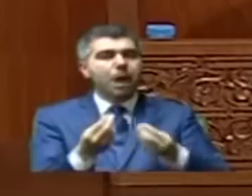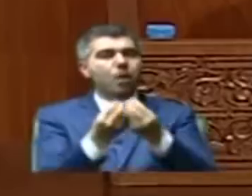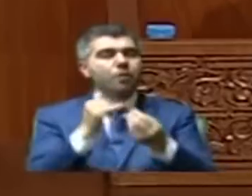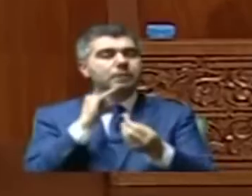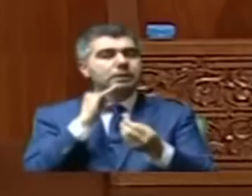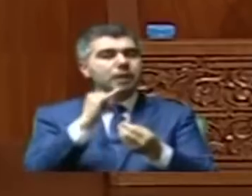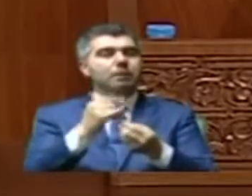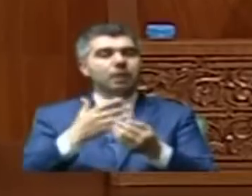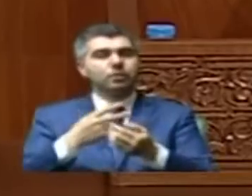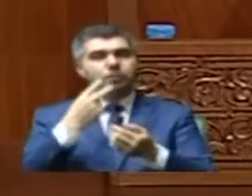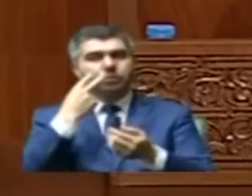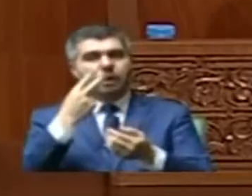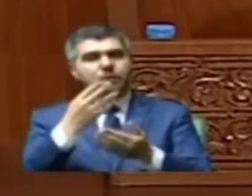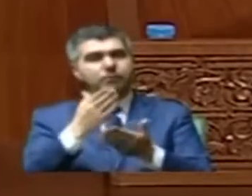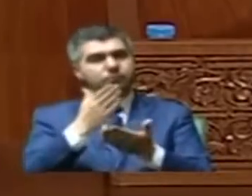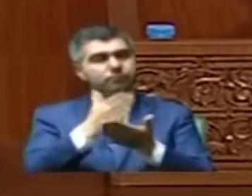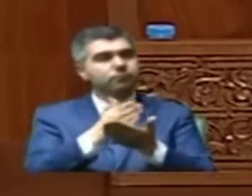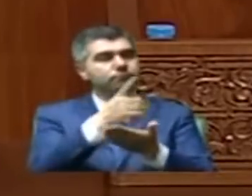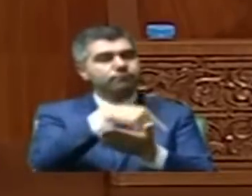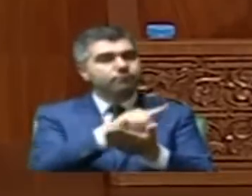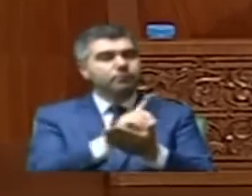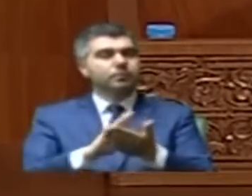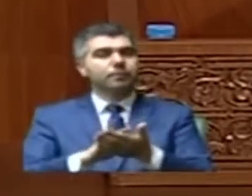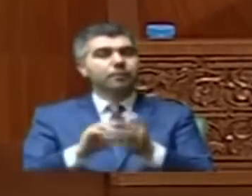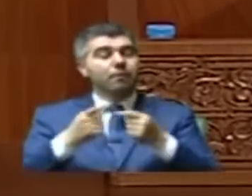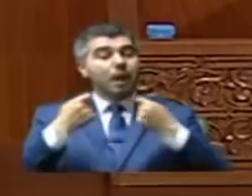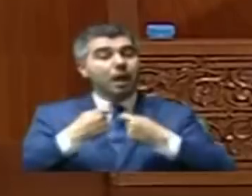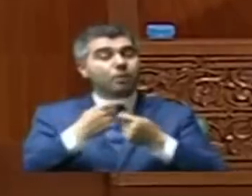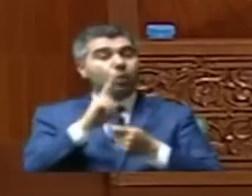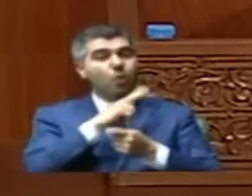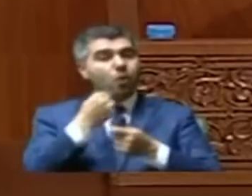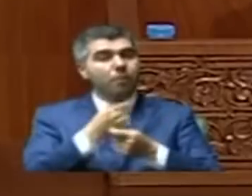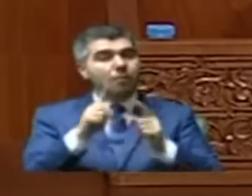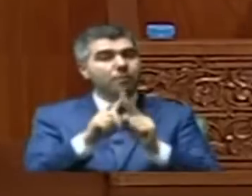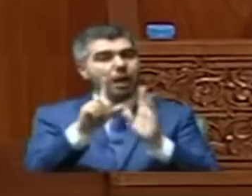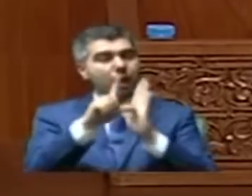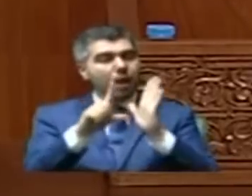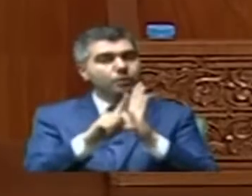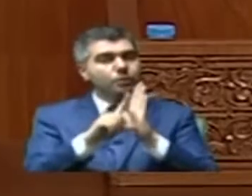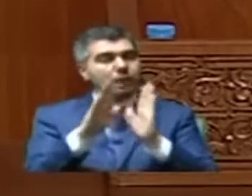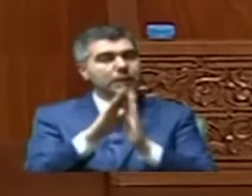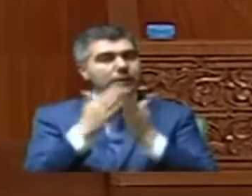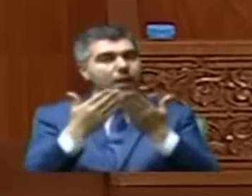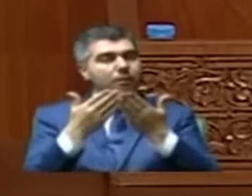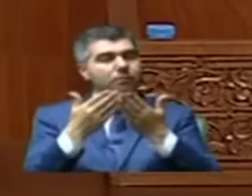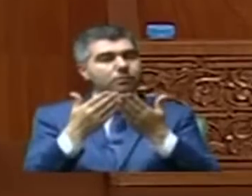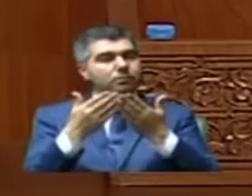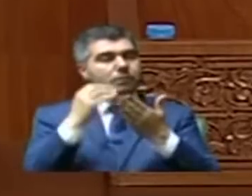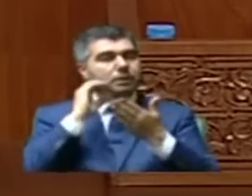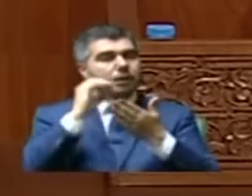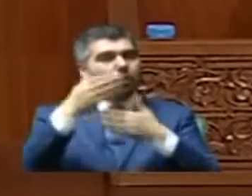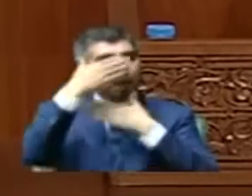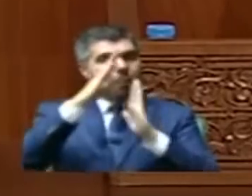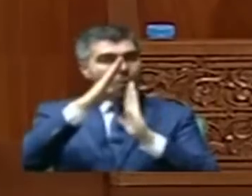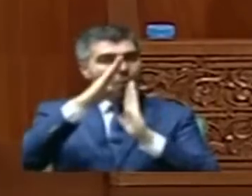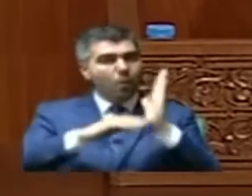والرجوع اليها ولذلك هناك رئاسه حكومه بصلاحيات الدستوريه الكامله التي نحن حريصون وغادي نحرص ان شاء